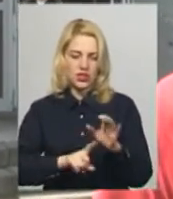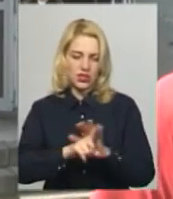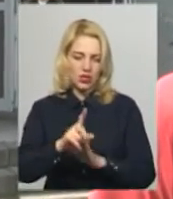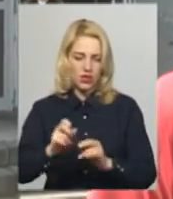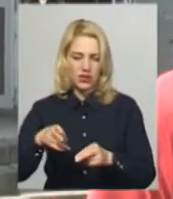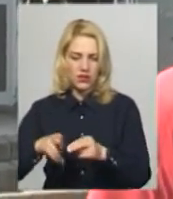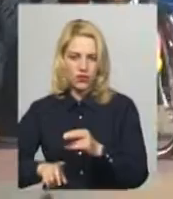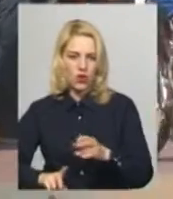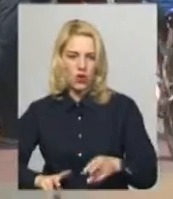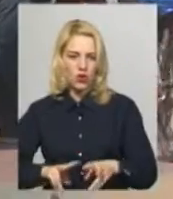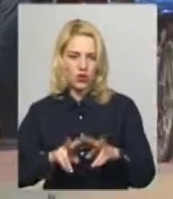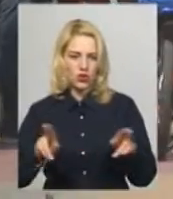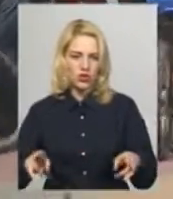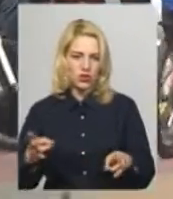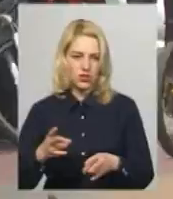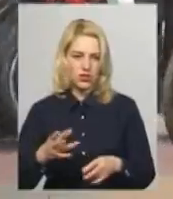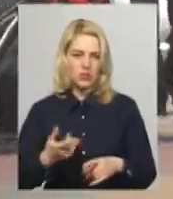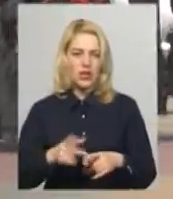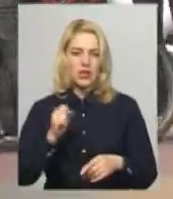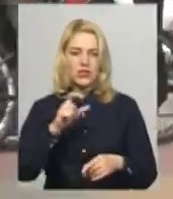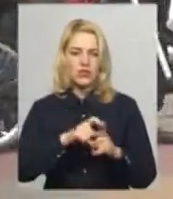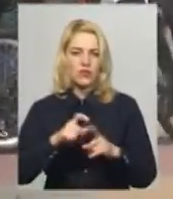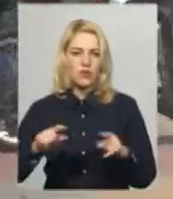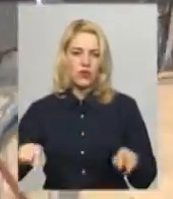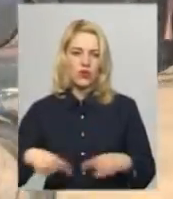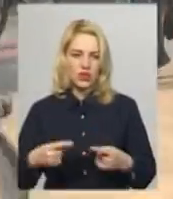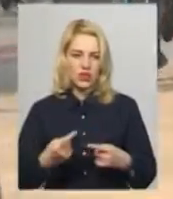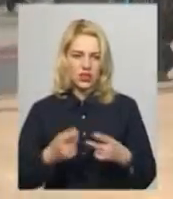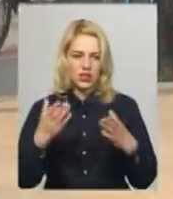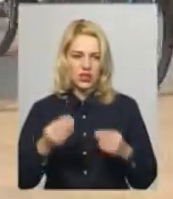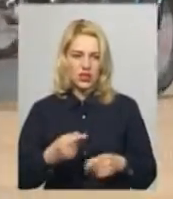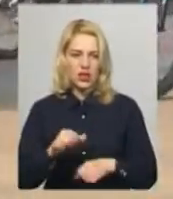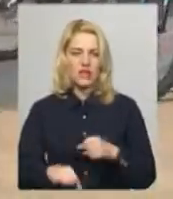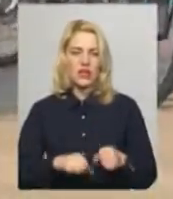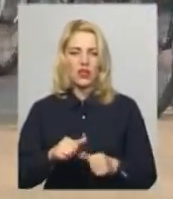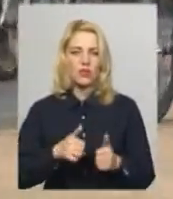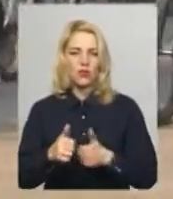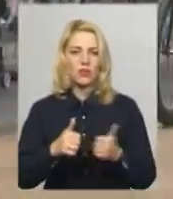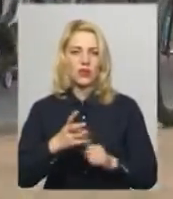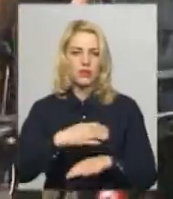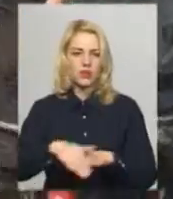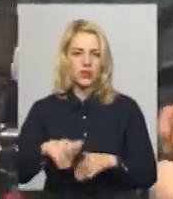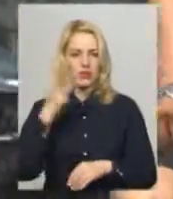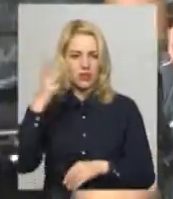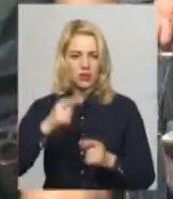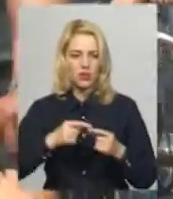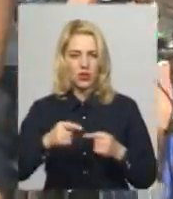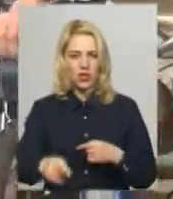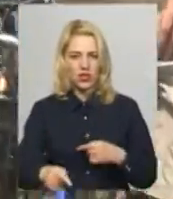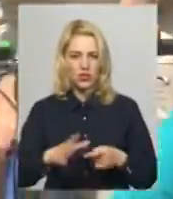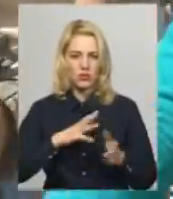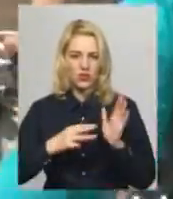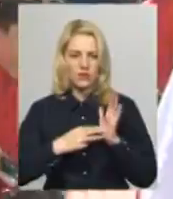фінішувати також треба одночасно. За словами організатора Велодня Віталія Поліщука, велопробіг проходив вулицями Хмельницького. Протяжність маршруту –